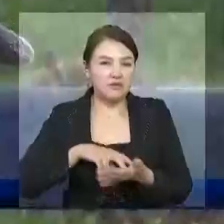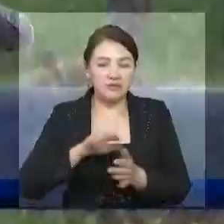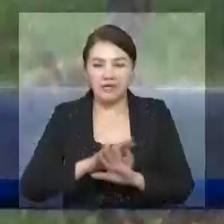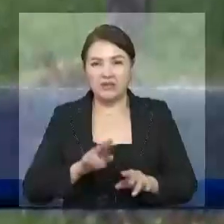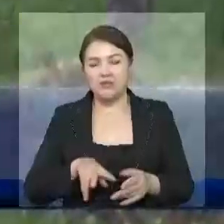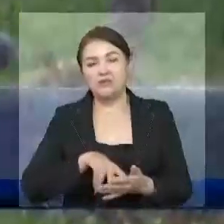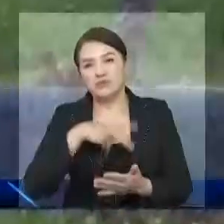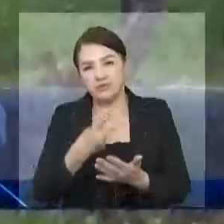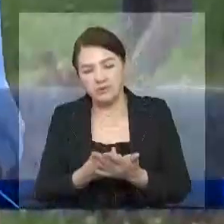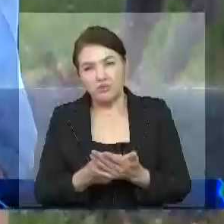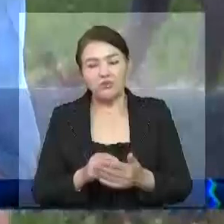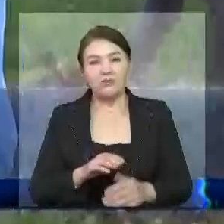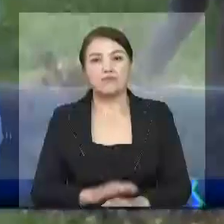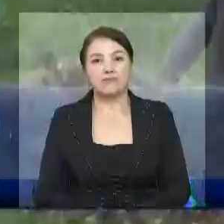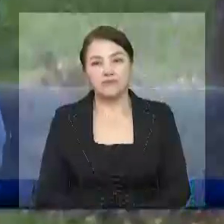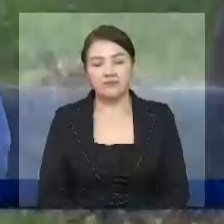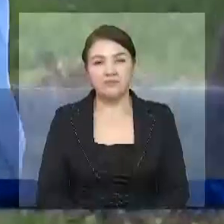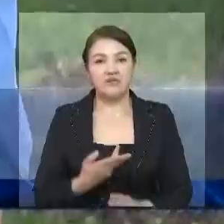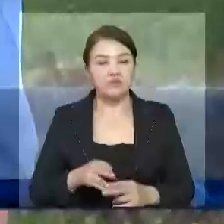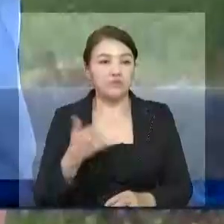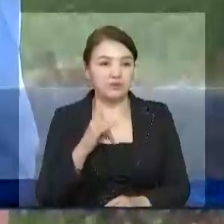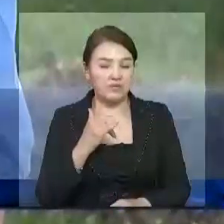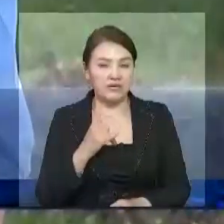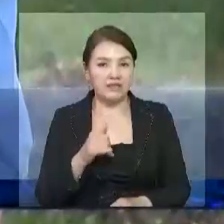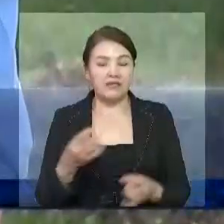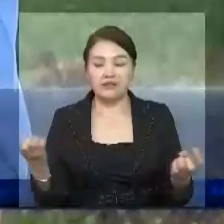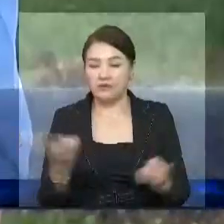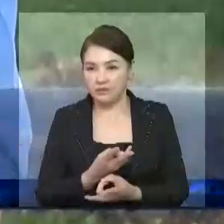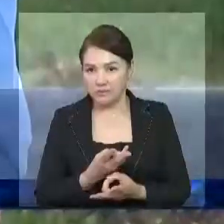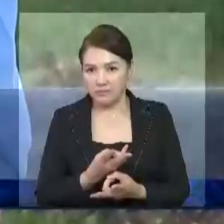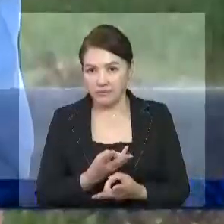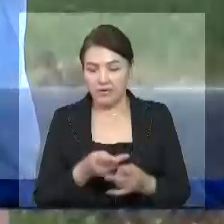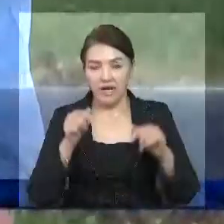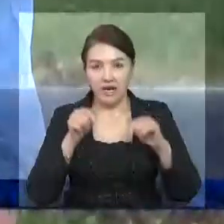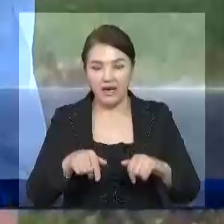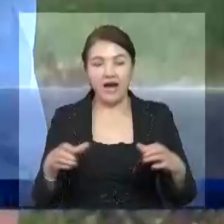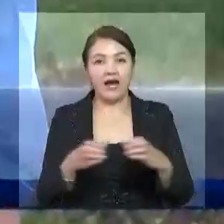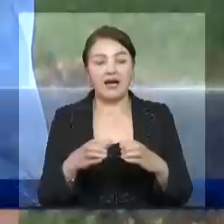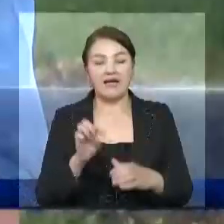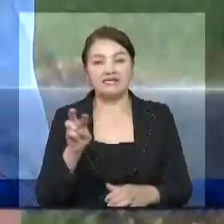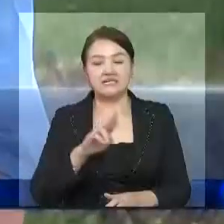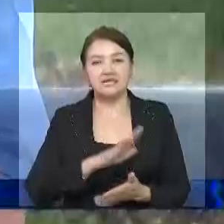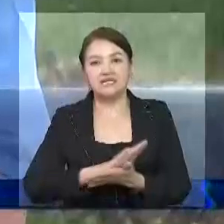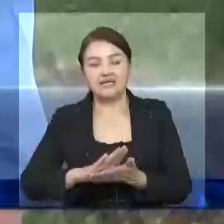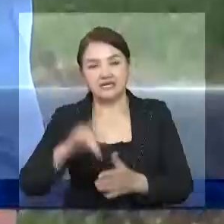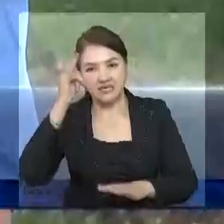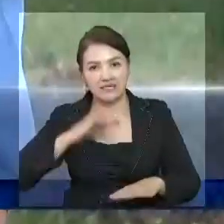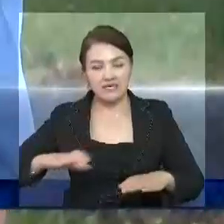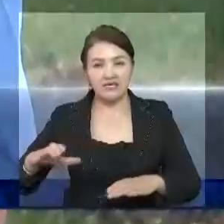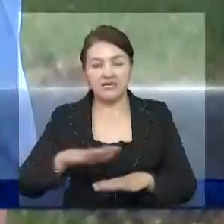где-то ноги себе порежут или упадут куда-то. Это субботники, это необходимость. А эта акция «Таза